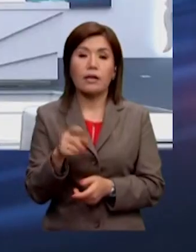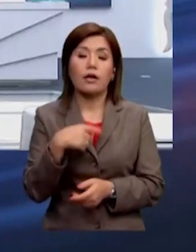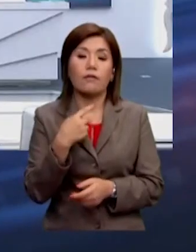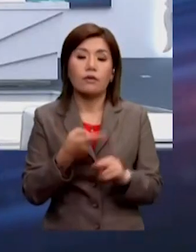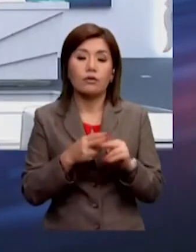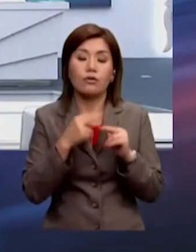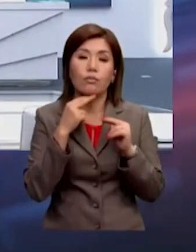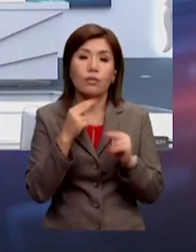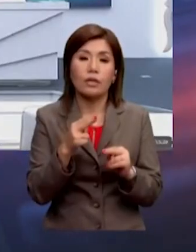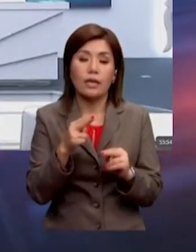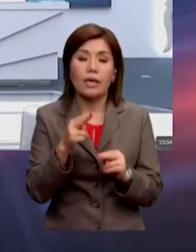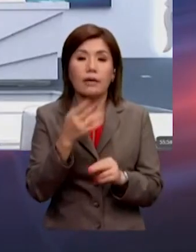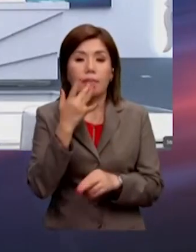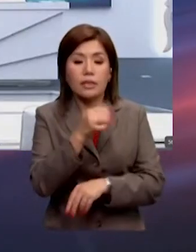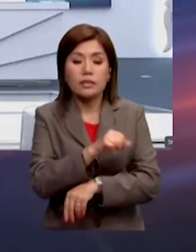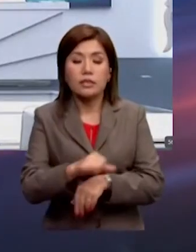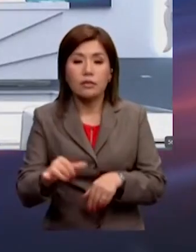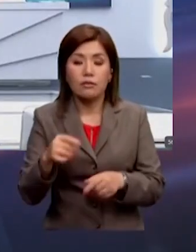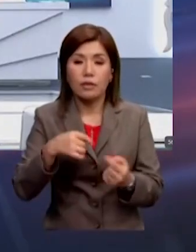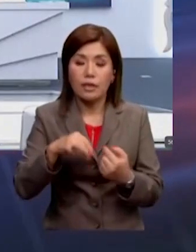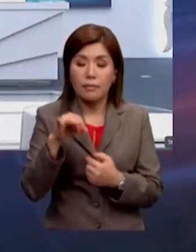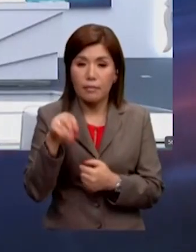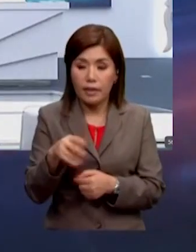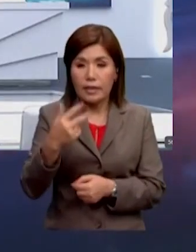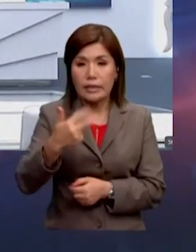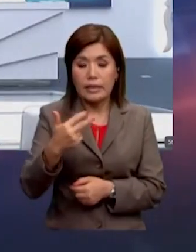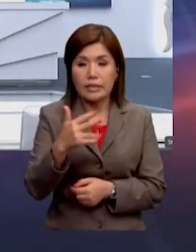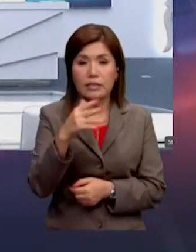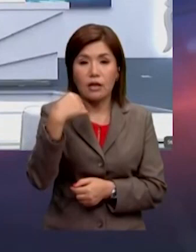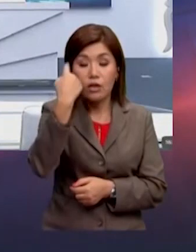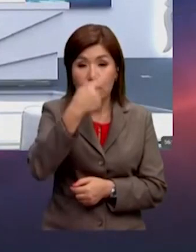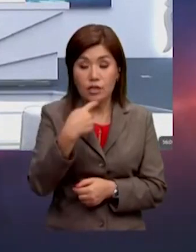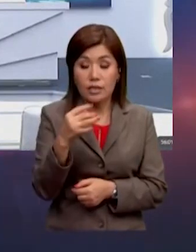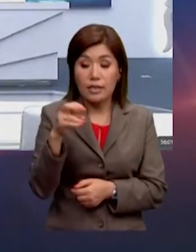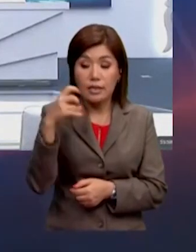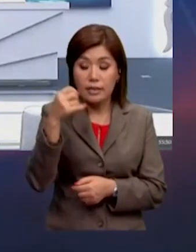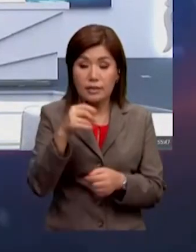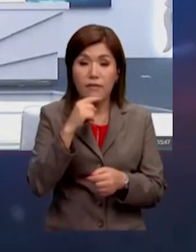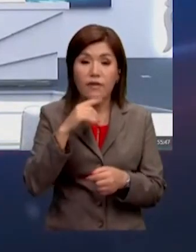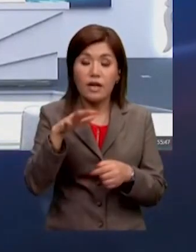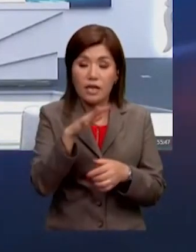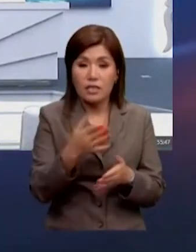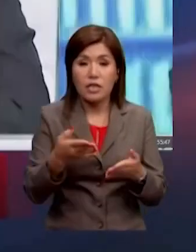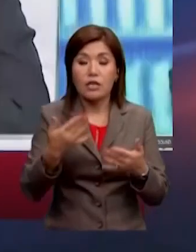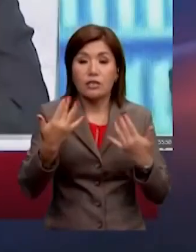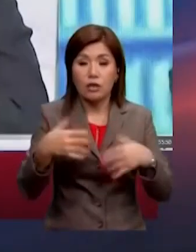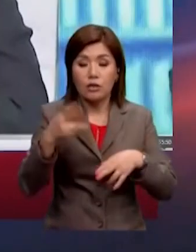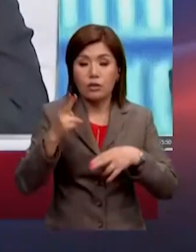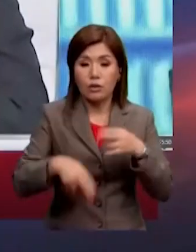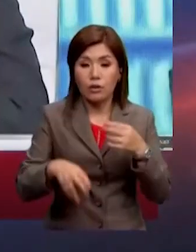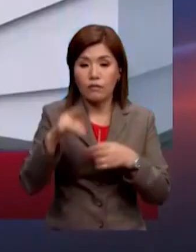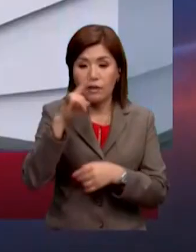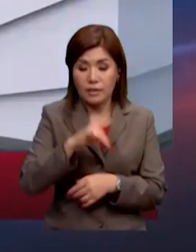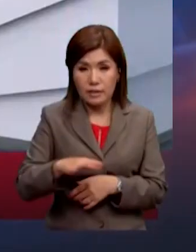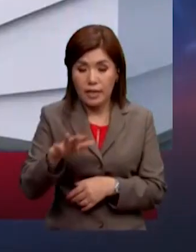обошел вниманием и зарубежных предпринимателей. Почти 30 физлиц, базирующихся в России, завершили процесс релокации в